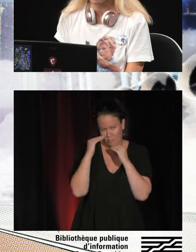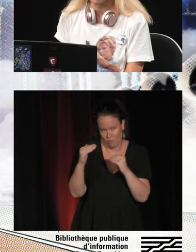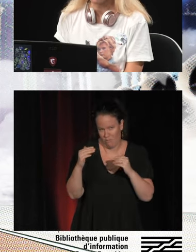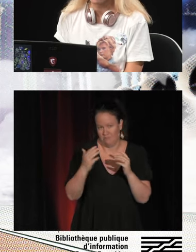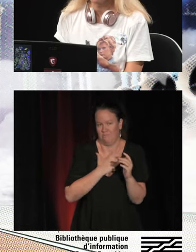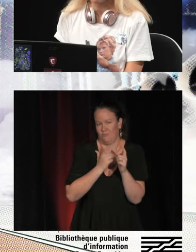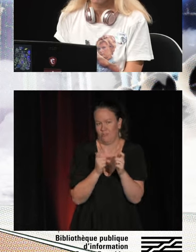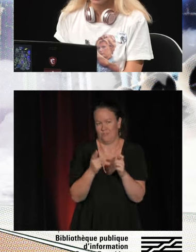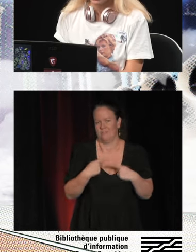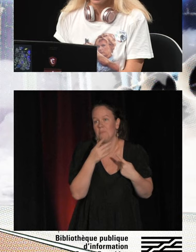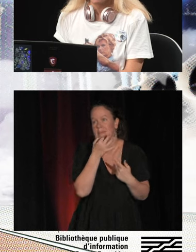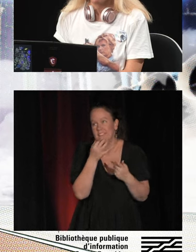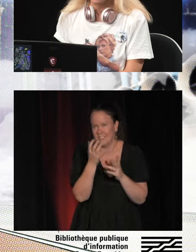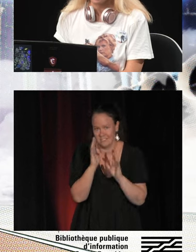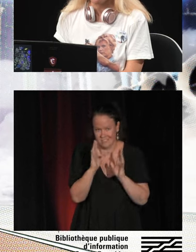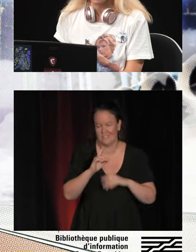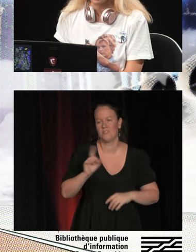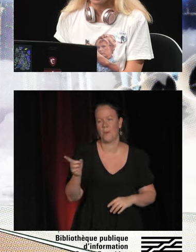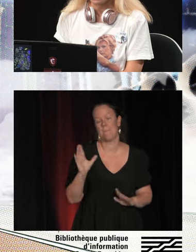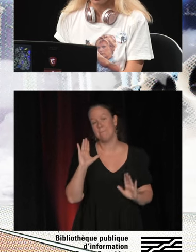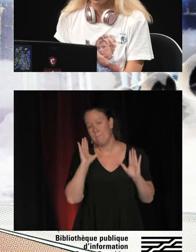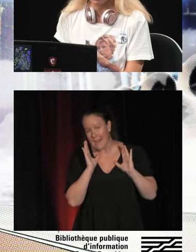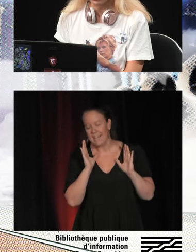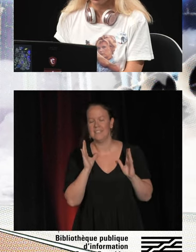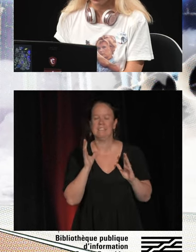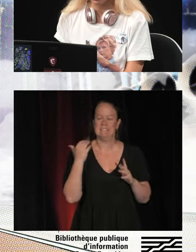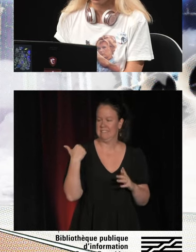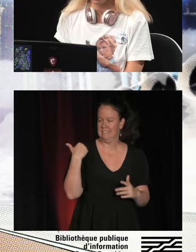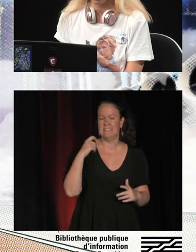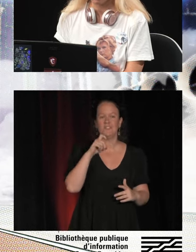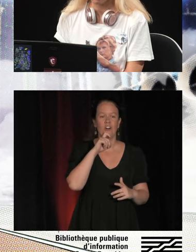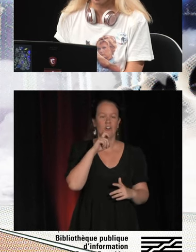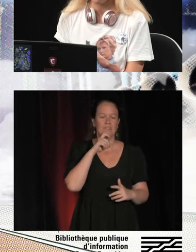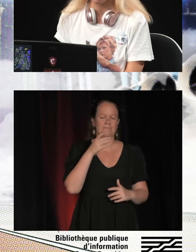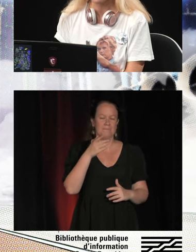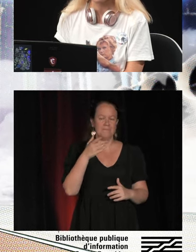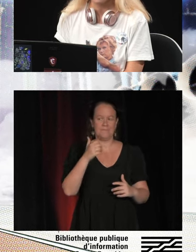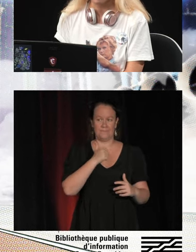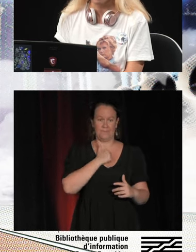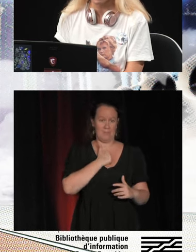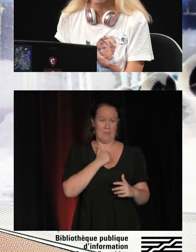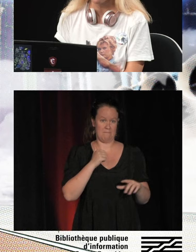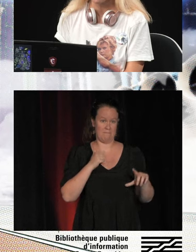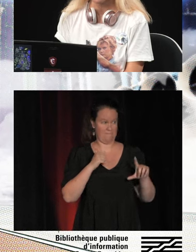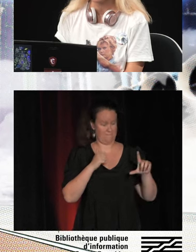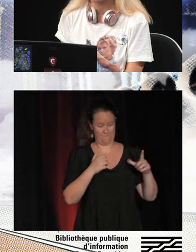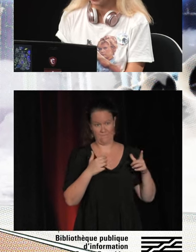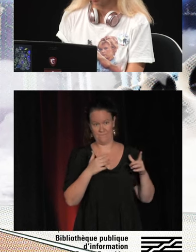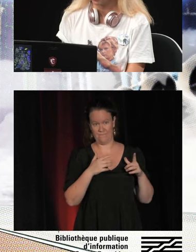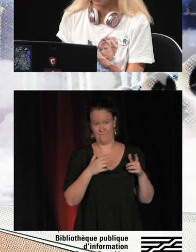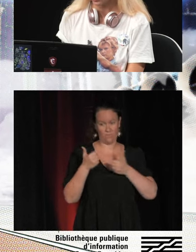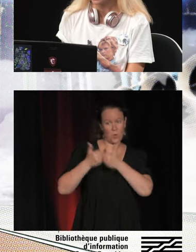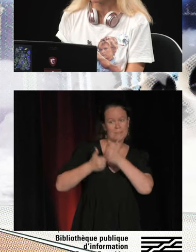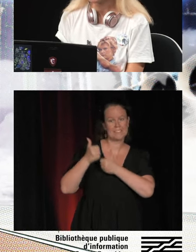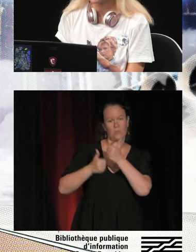très privilégiée par rapport à ça. Mais comme je vous l'expliquais tout à l'heure, donc mon calendrier est pas mal rythmé par la